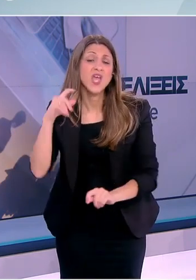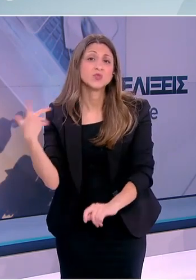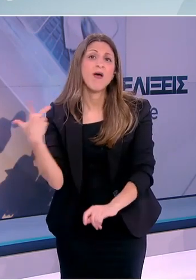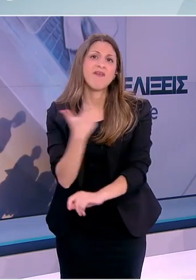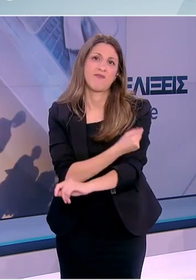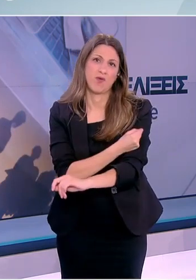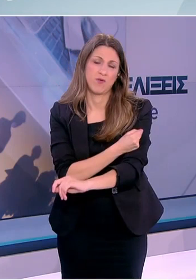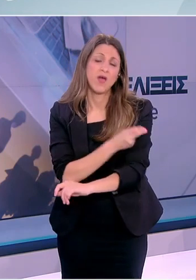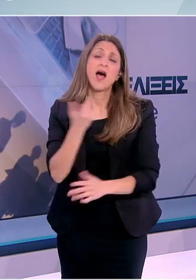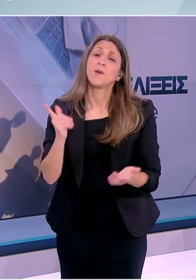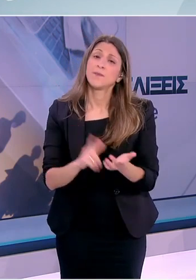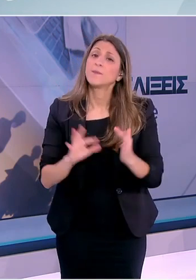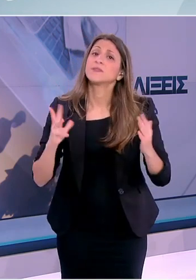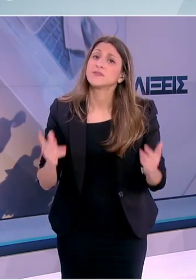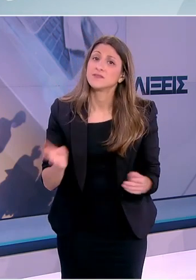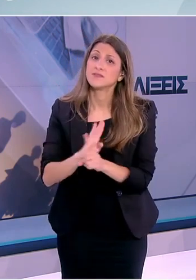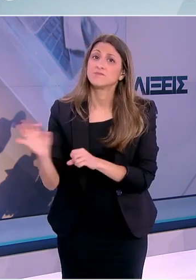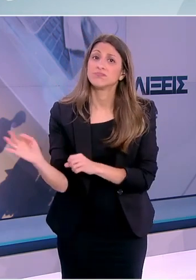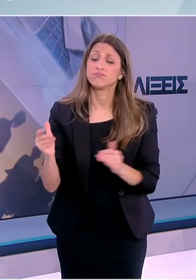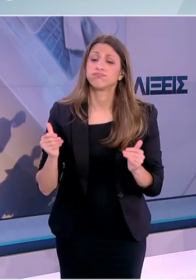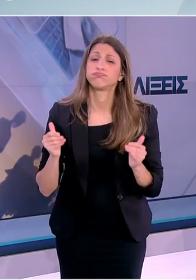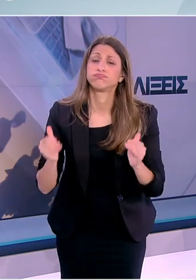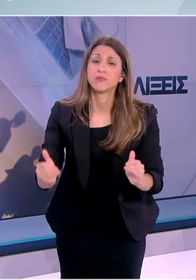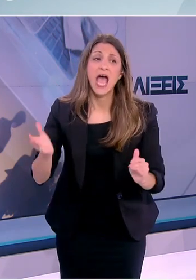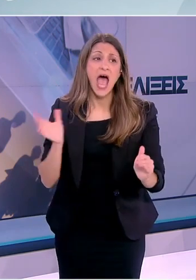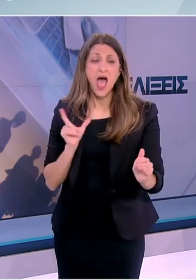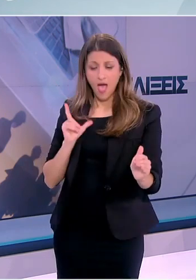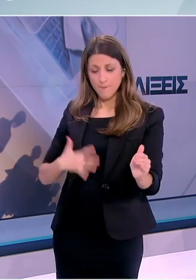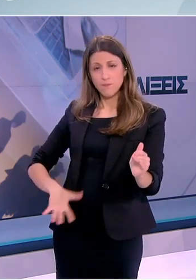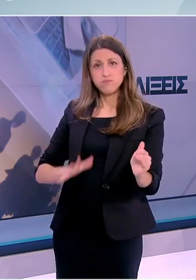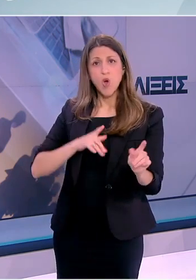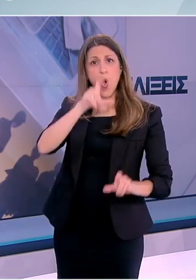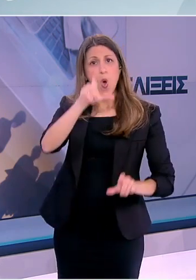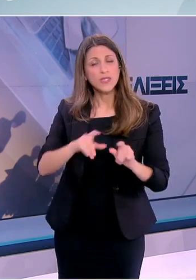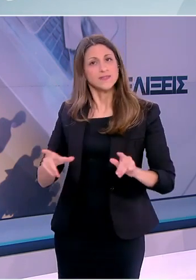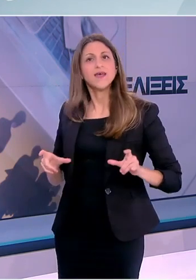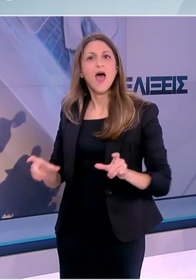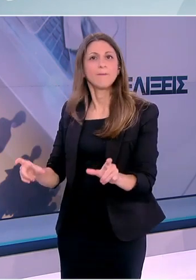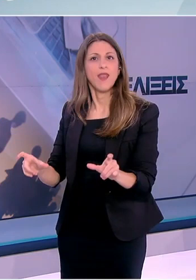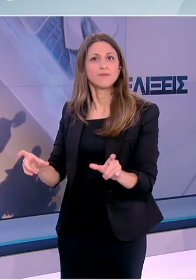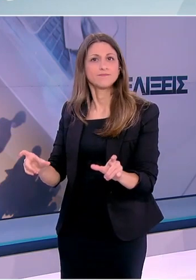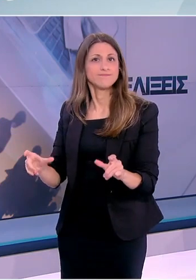σύστημα υγείας και να χτίσεις σιγά σιγά τη συλλογική ανοσία, την οποία επικαλείται και ο δημοσιογράφος.